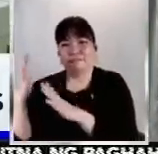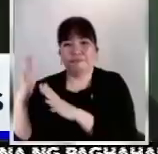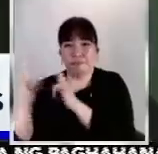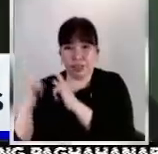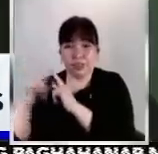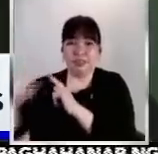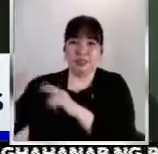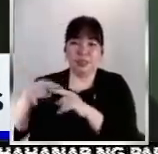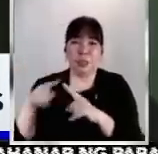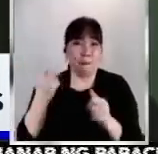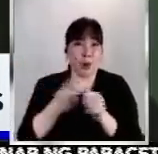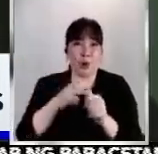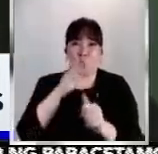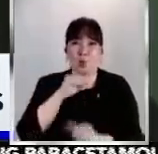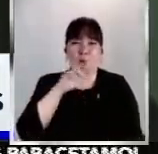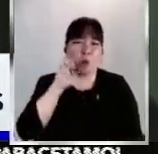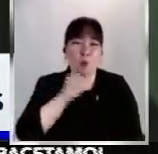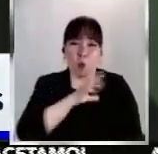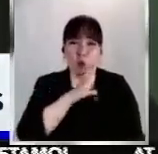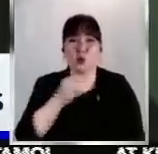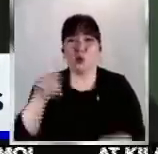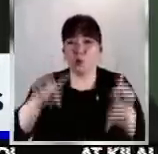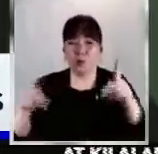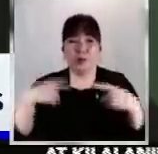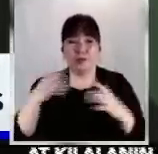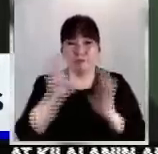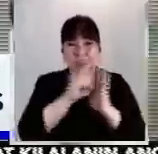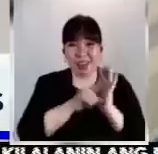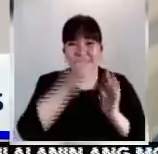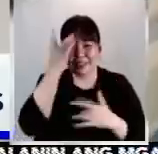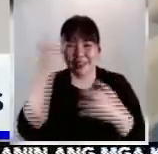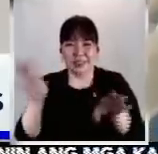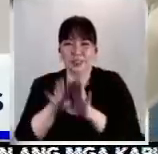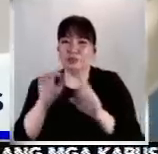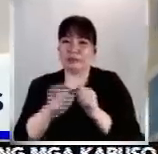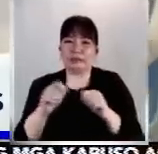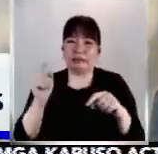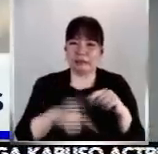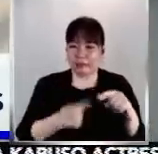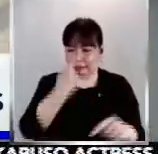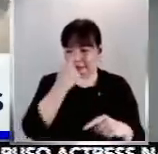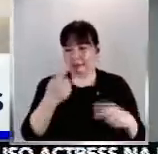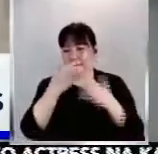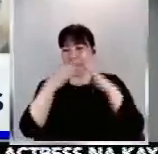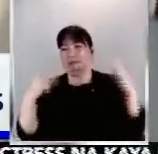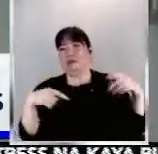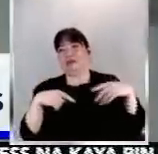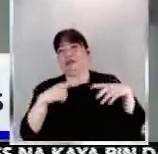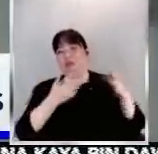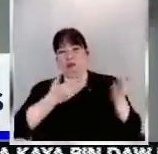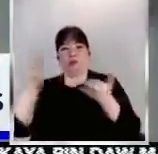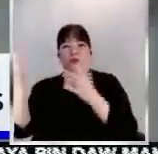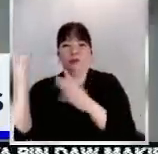senior citizen at persons with comorbidity na walang kakayahang mag-quarantine o isolate sa bahay. Mahigpit na paalala ng DOH